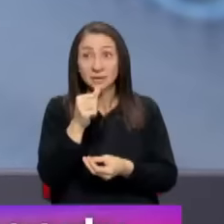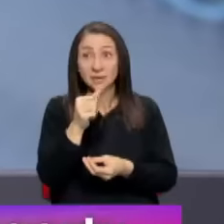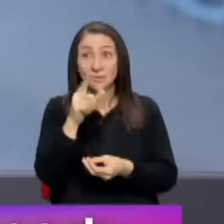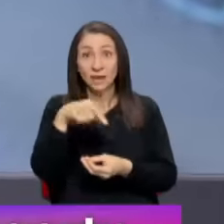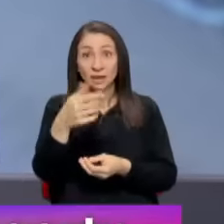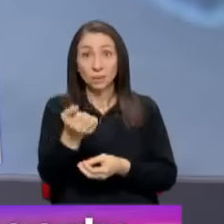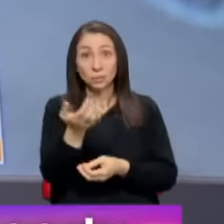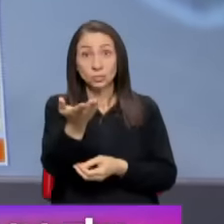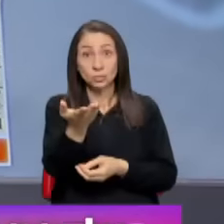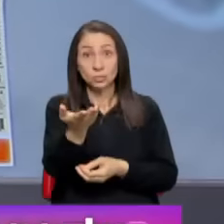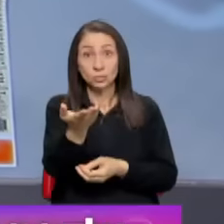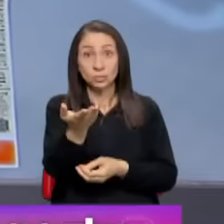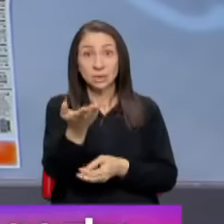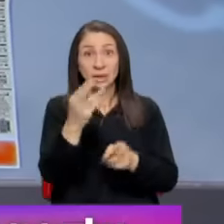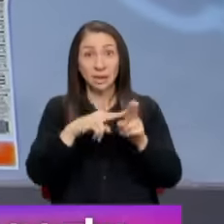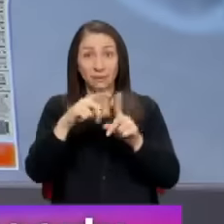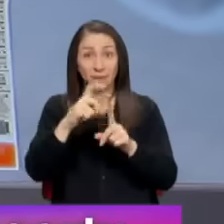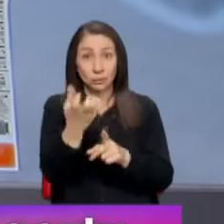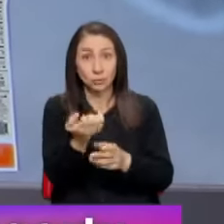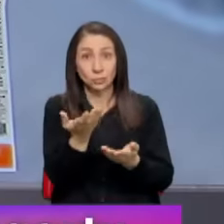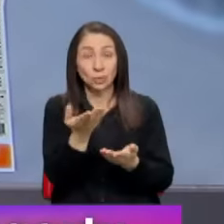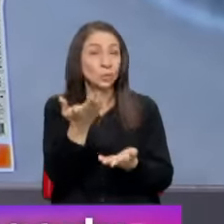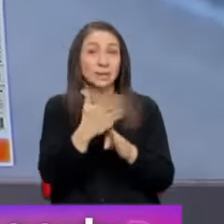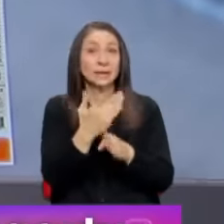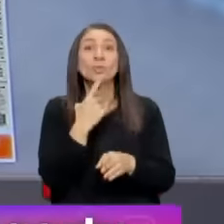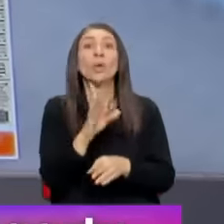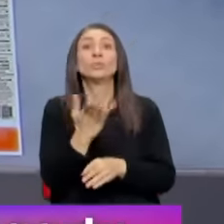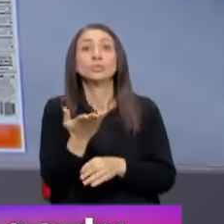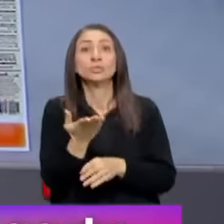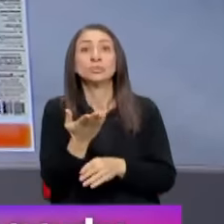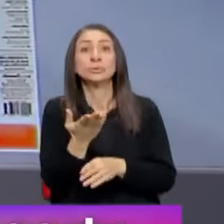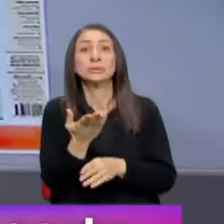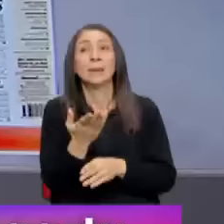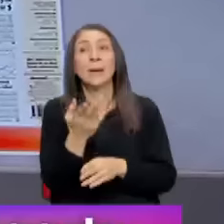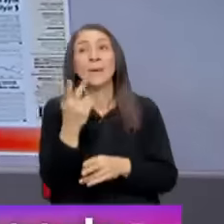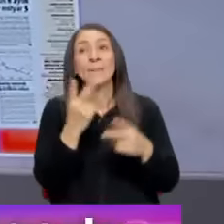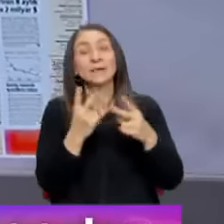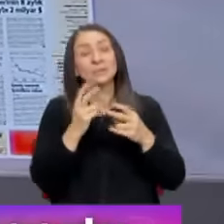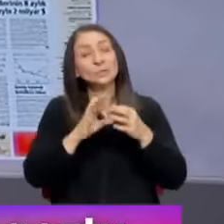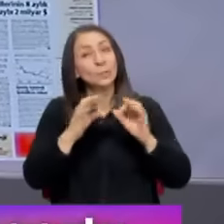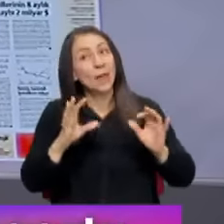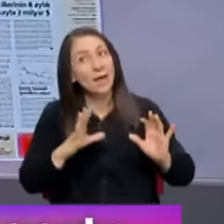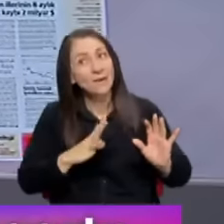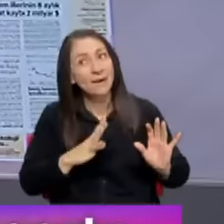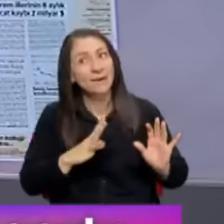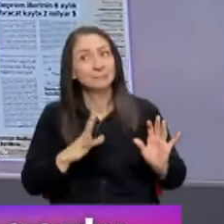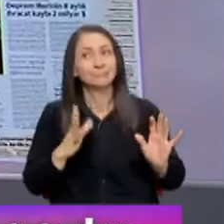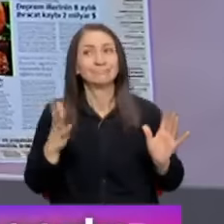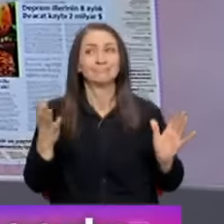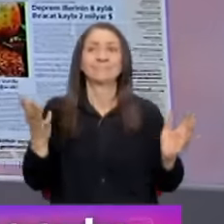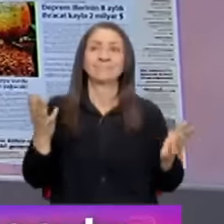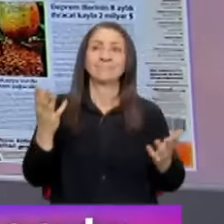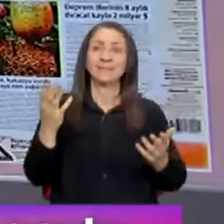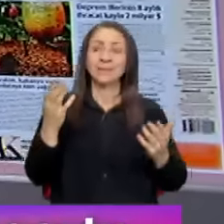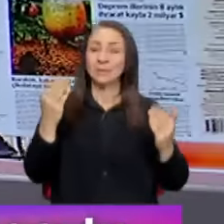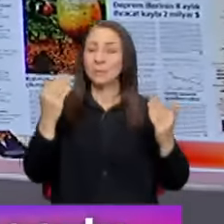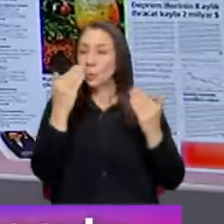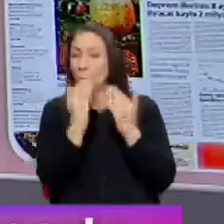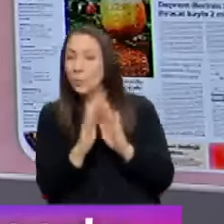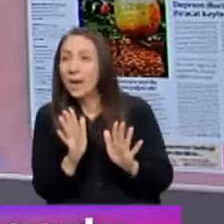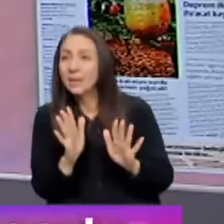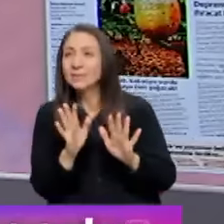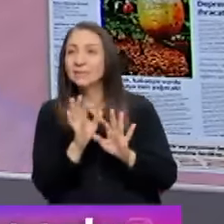vergi alıyorsunuz ya, KDV. Hani onu niye söylemiyorsunuz? Yani bir takım sözler var. Yerine gelmeyen ya